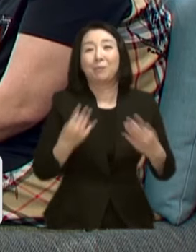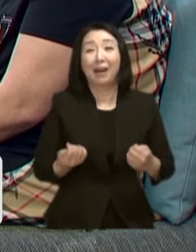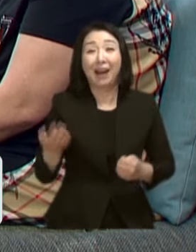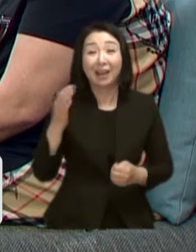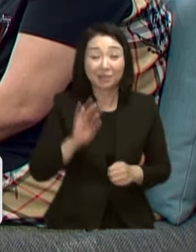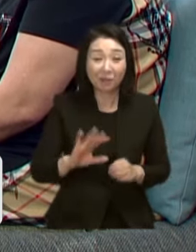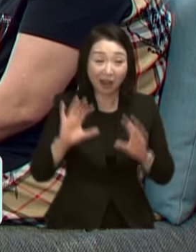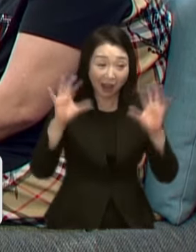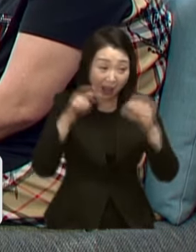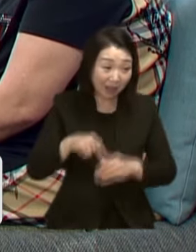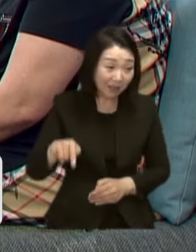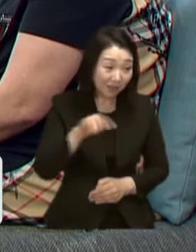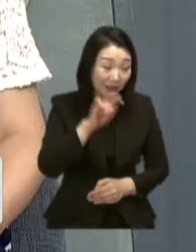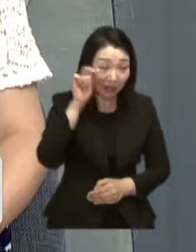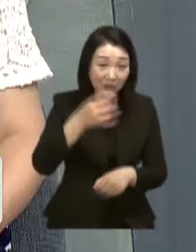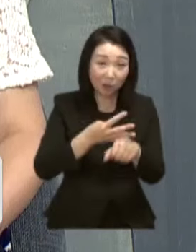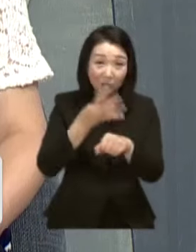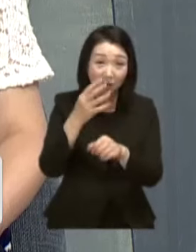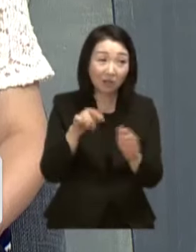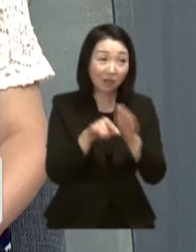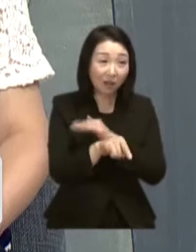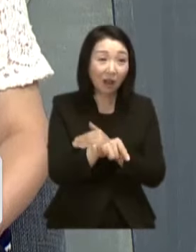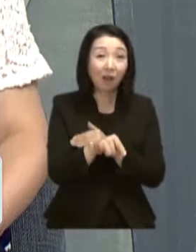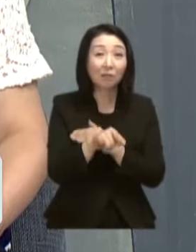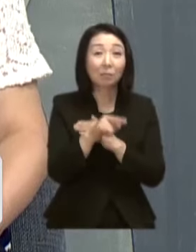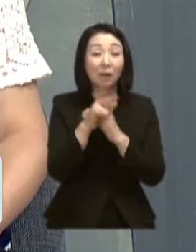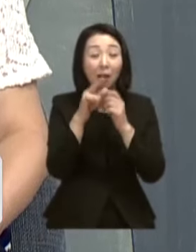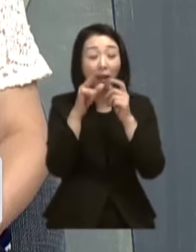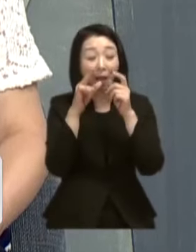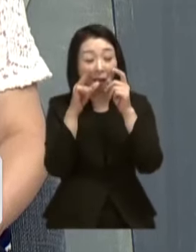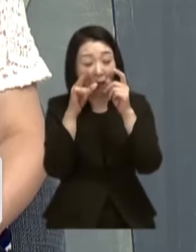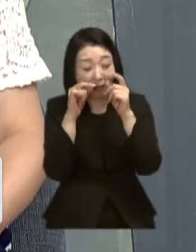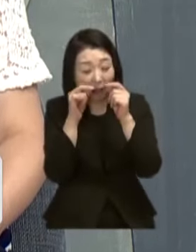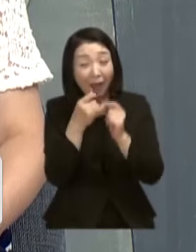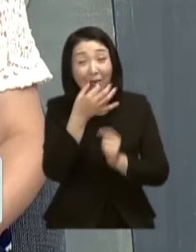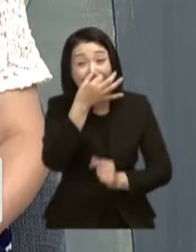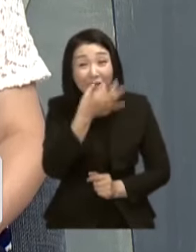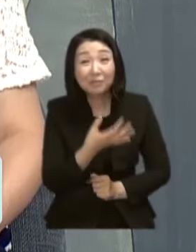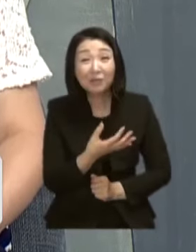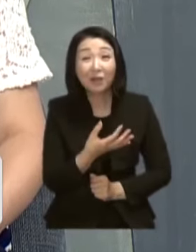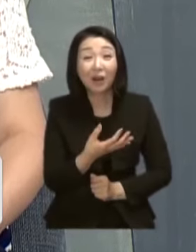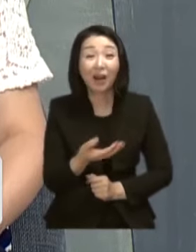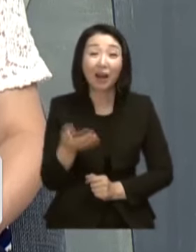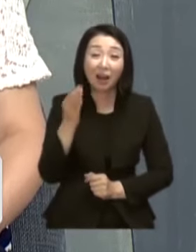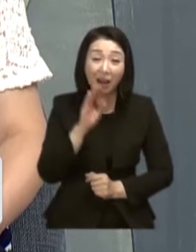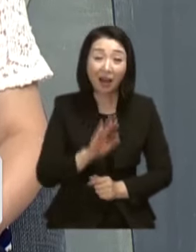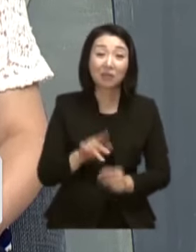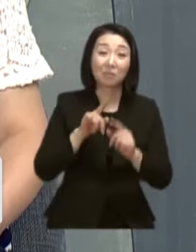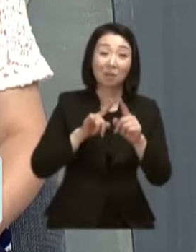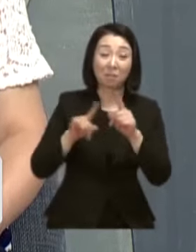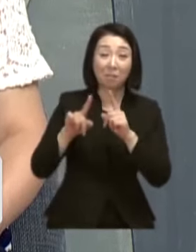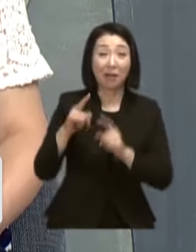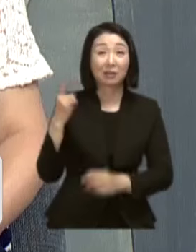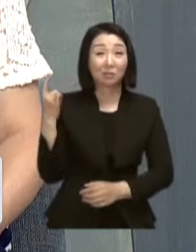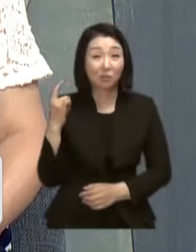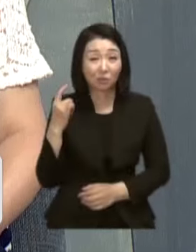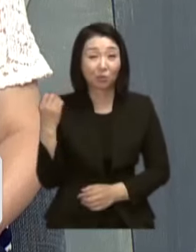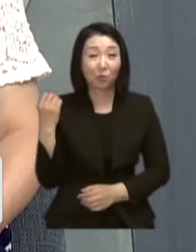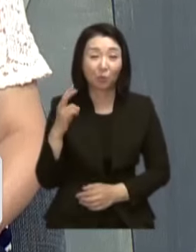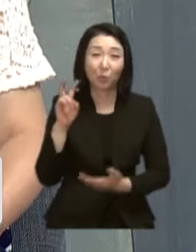일어나서 새벽 4시에 가서 정말 눈이 감기는 것도 보여요. 힘든데도 말씀을 듣고